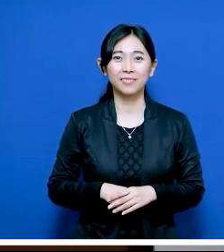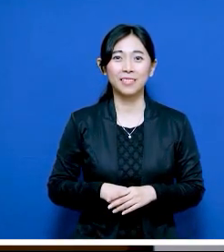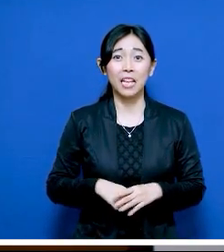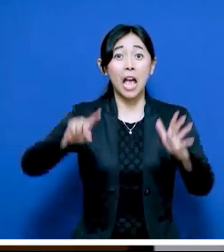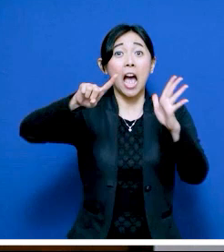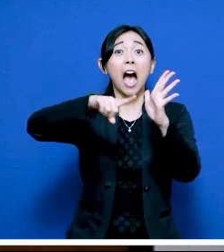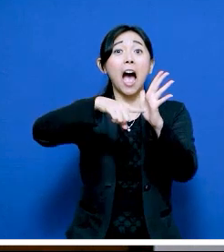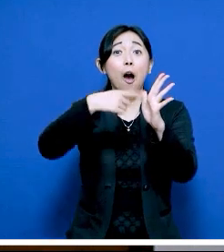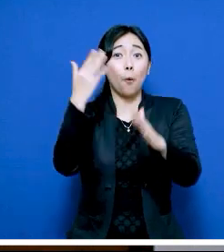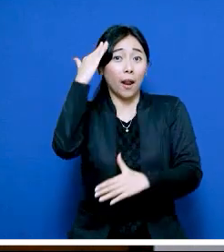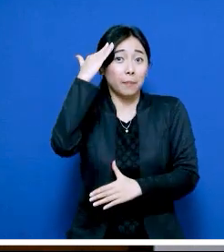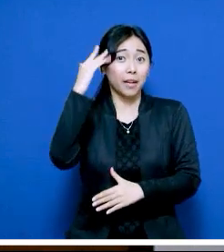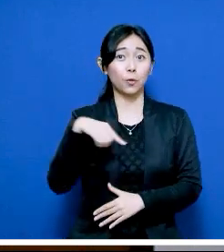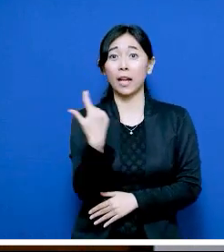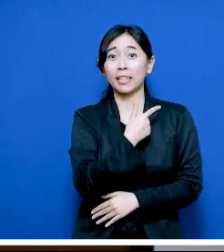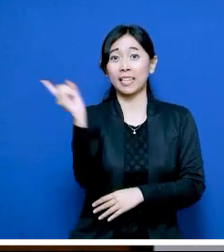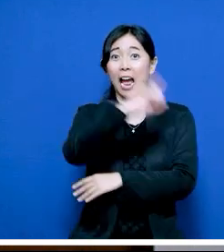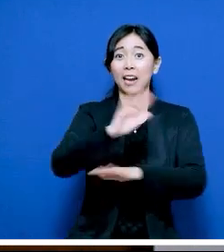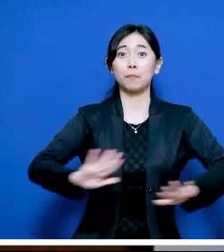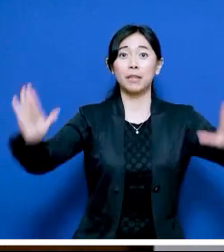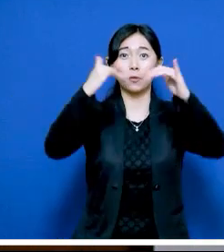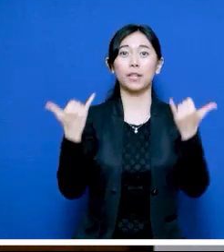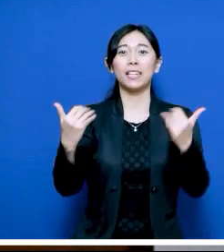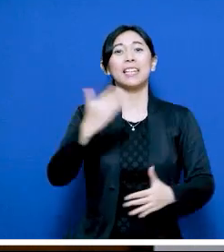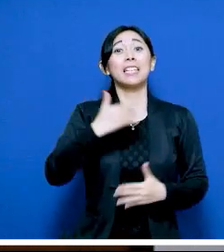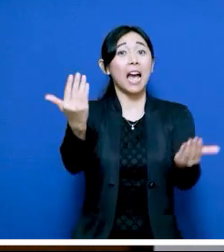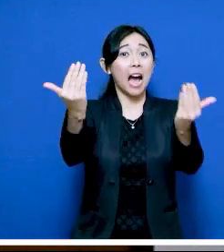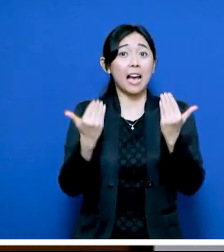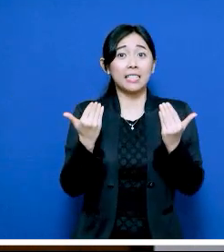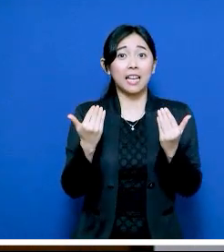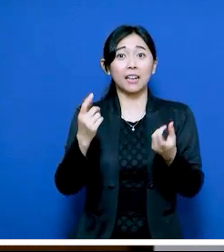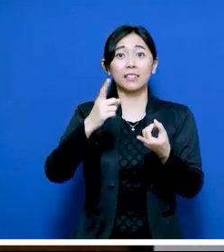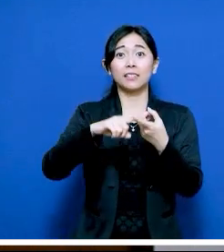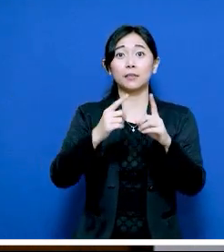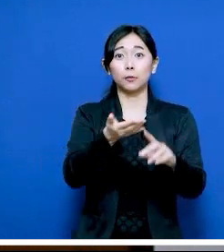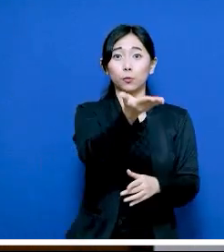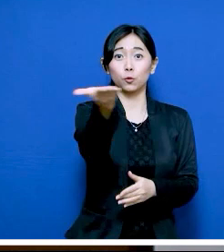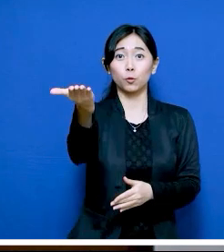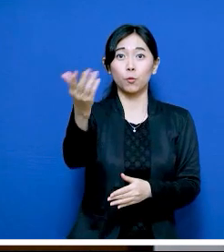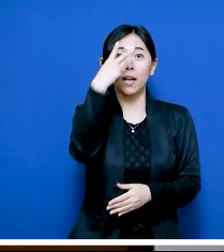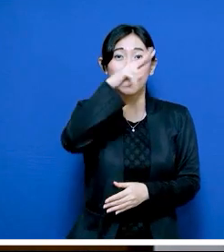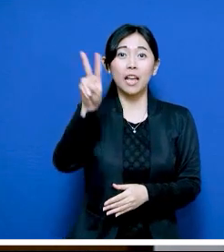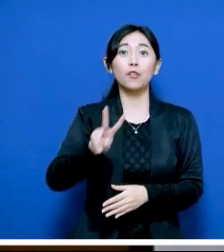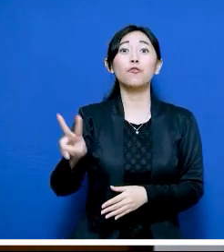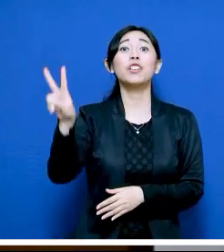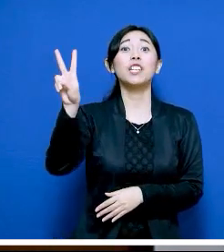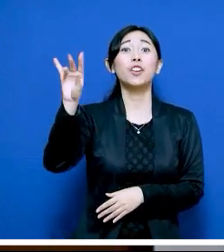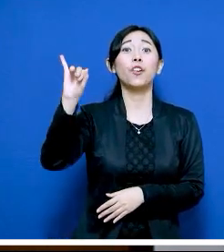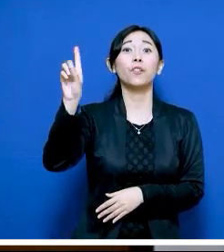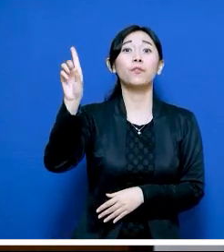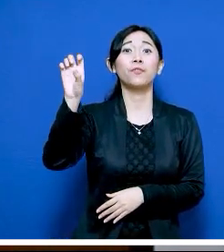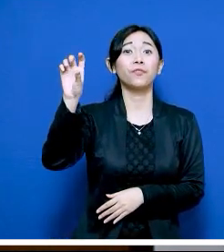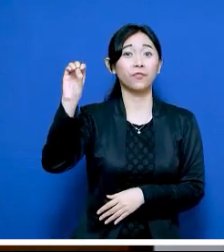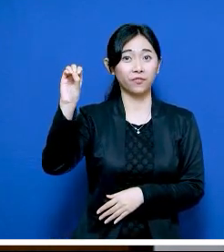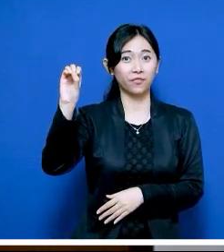Mengawali perenungan kita pada hari Minggu ini, saya mau mengajak Bapak Ibu sekalian untuk menyaksikan sebuah cuplikan video singkat berikut